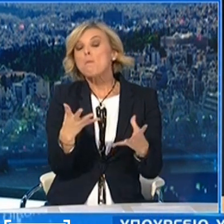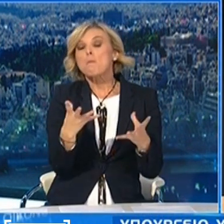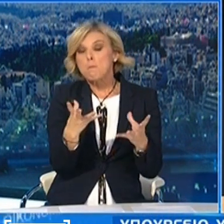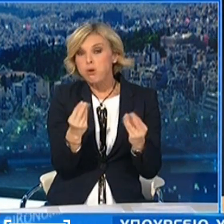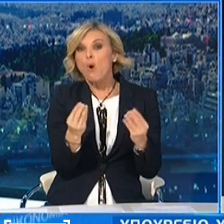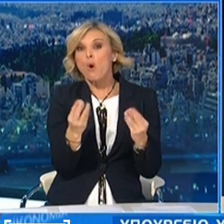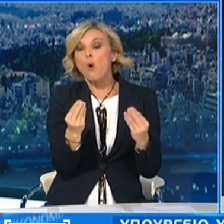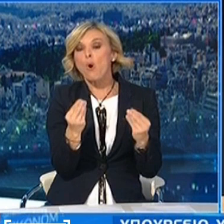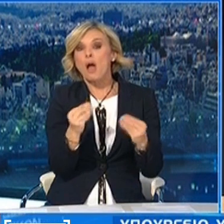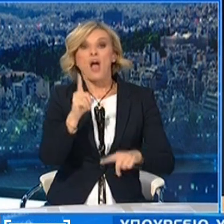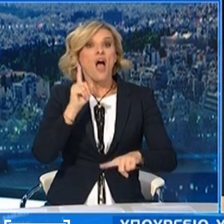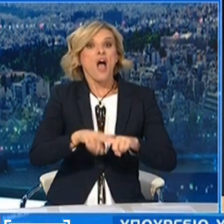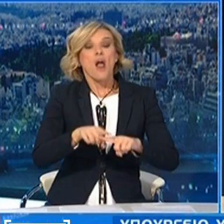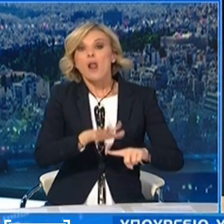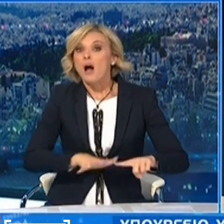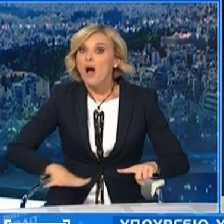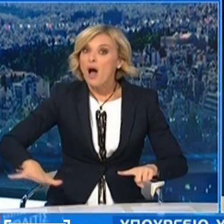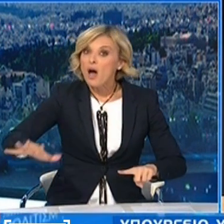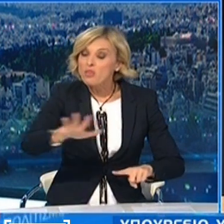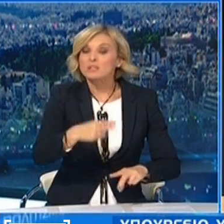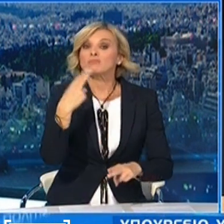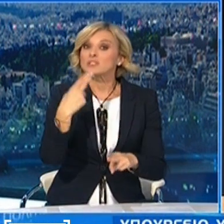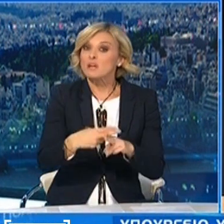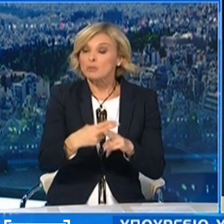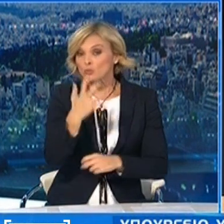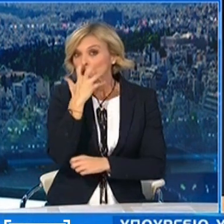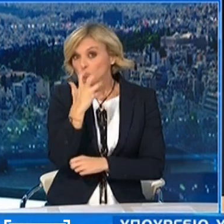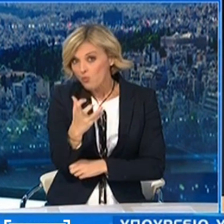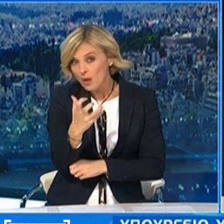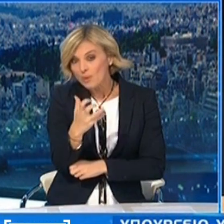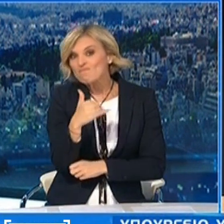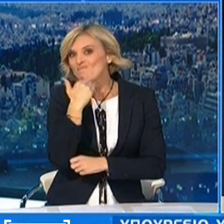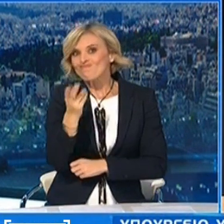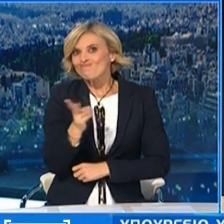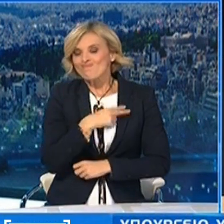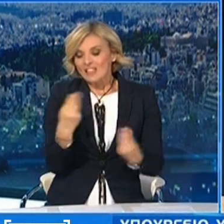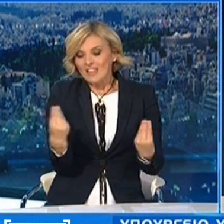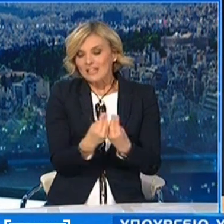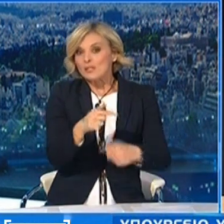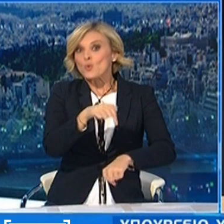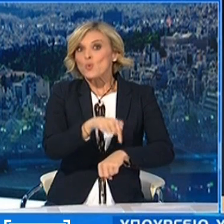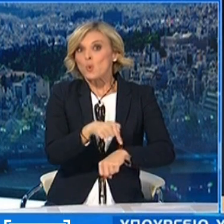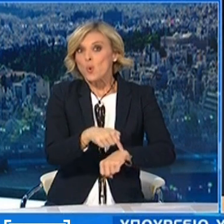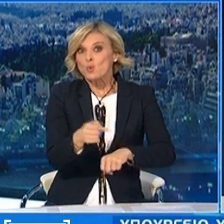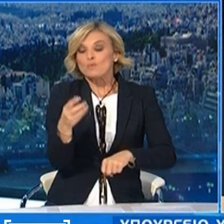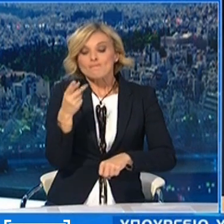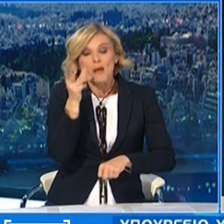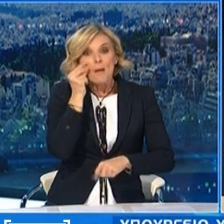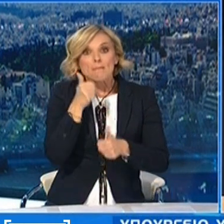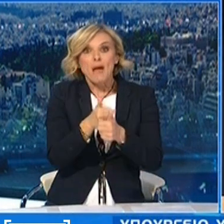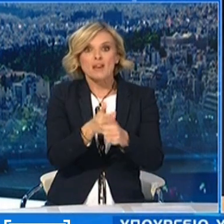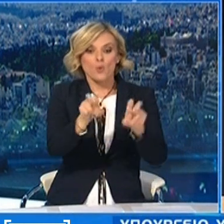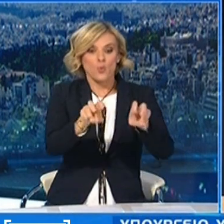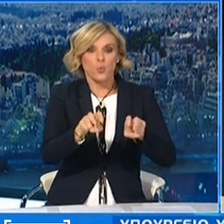αριθμός κρουσμάτων στη χώρα, που η κατάσταση παραμένει κρίσιμη, προφανώς και δεν ήταν η κατάλληλη στιγμή για να επιστρέψουν οι φύλαθλοι στα γήπεδα,